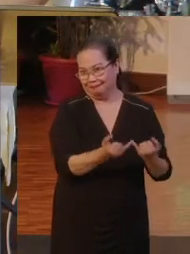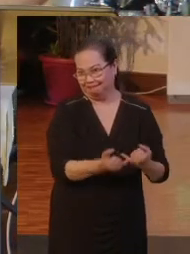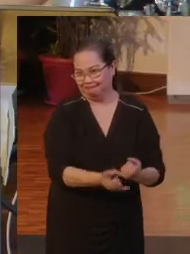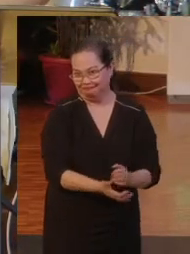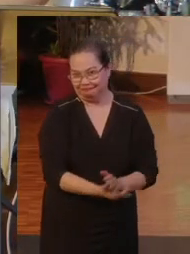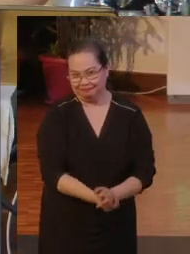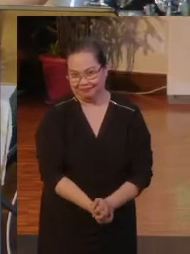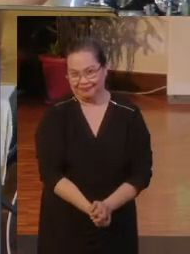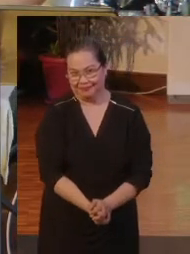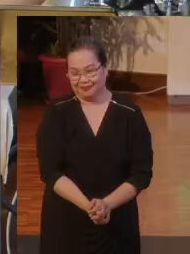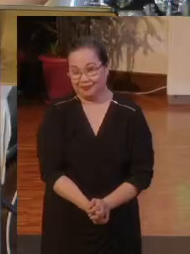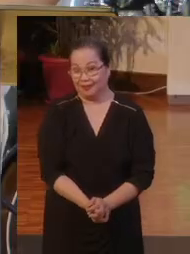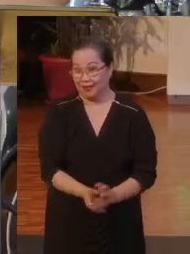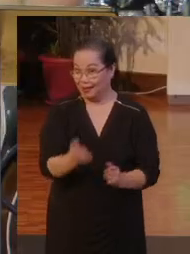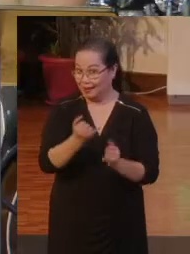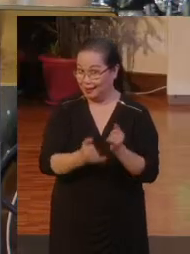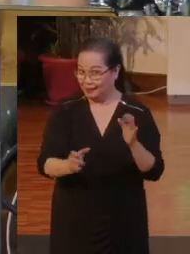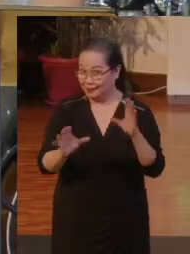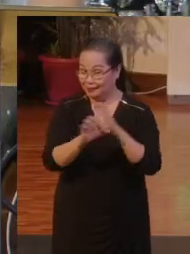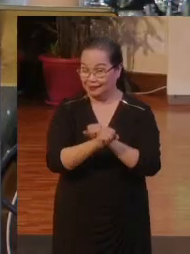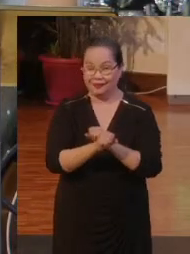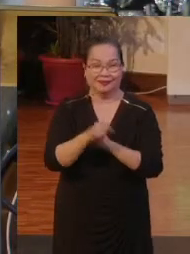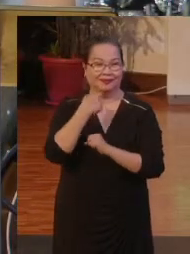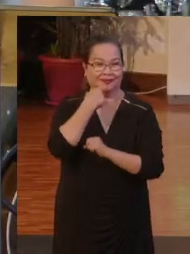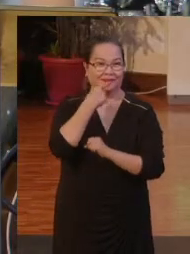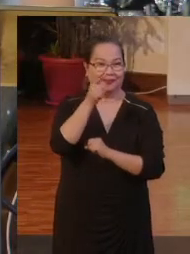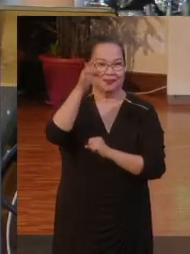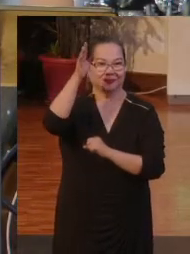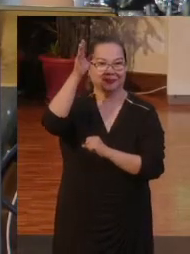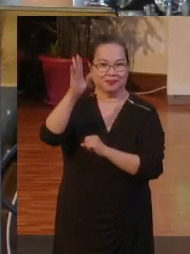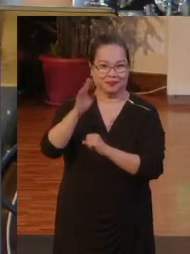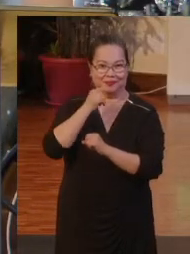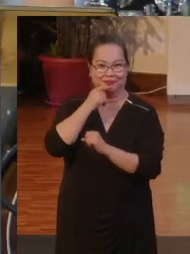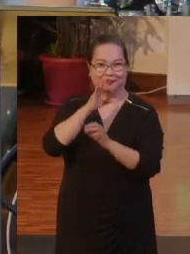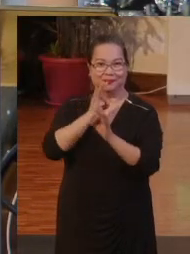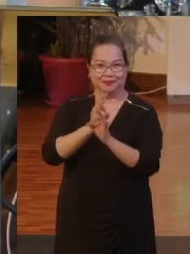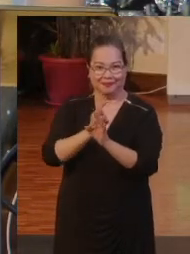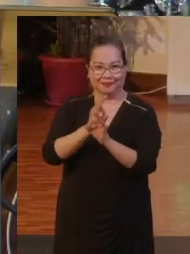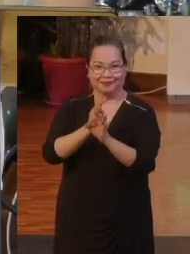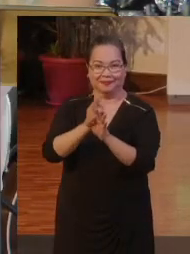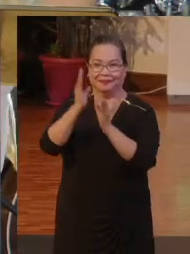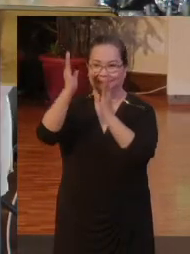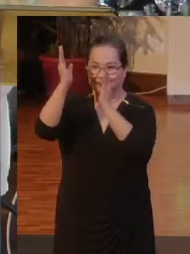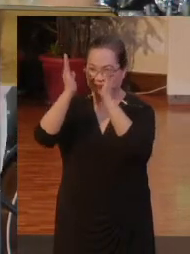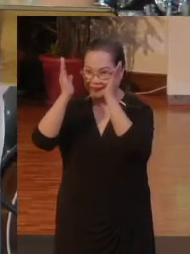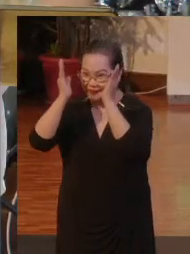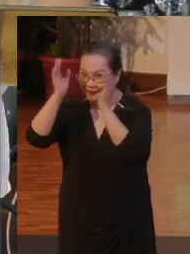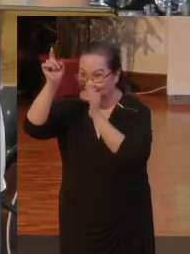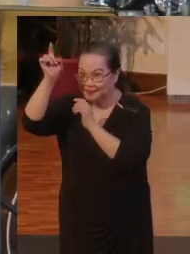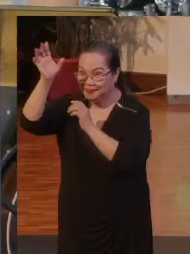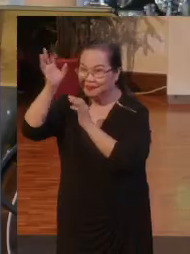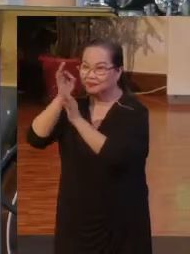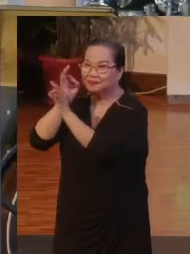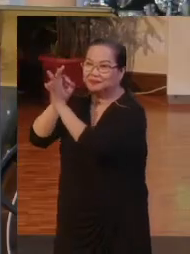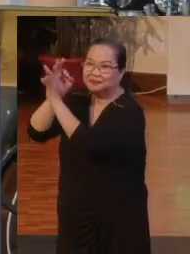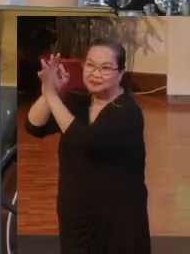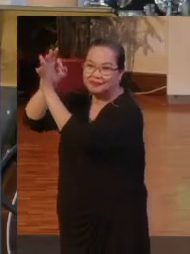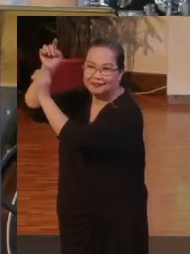kapatid, huli sa lahat, sa pagtatalaga ng bayan sa tapat na paglilingkod at pagsunod sa